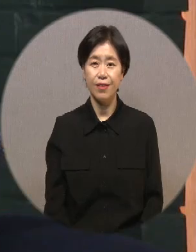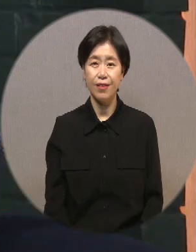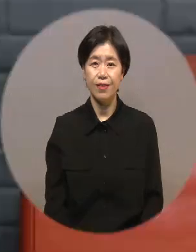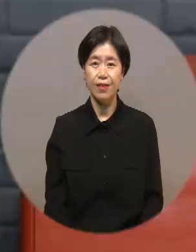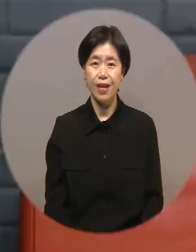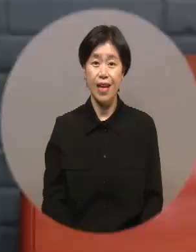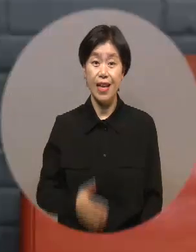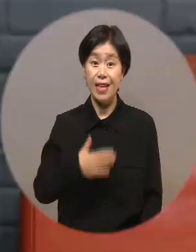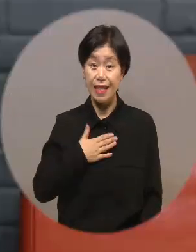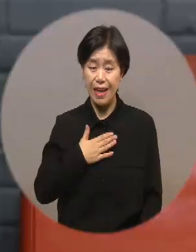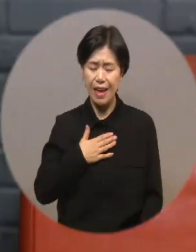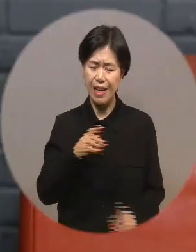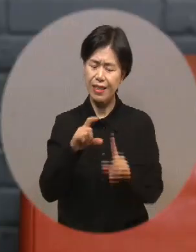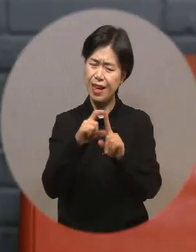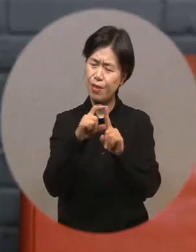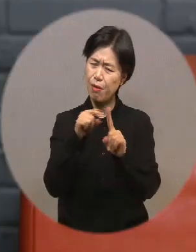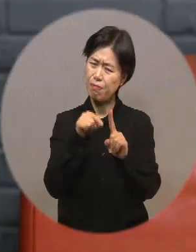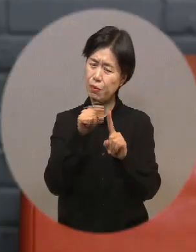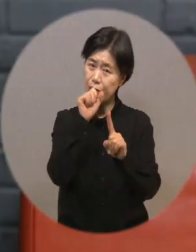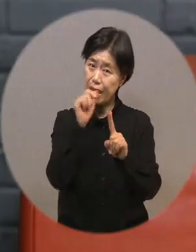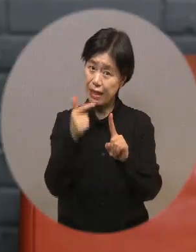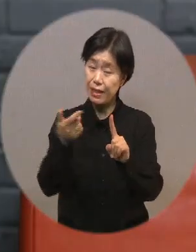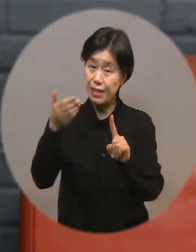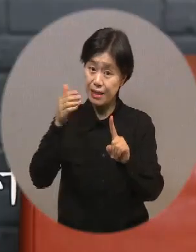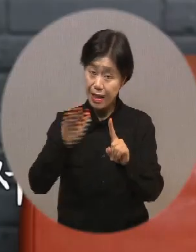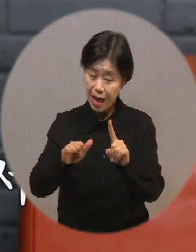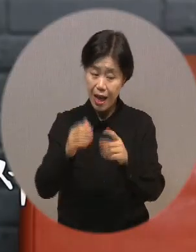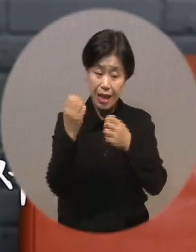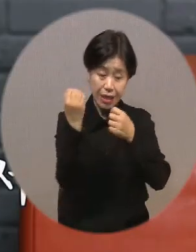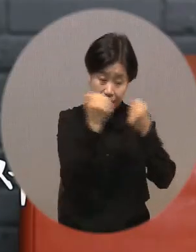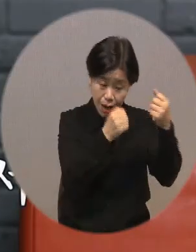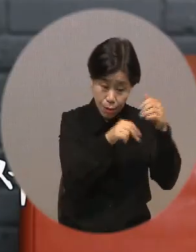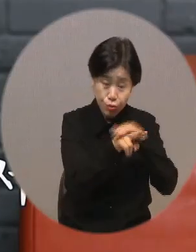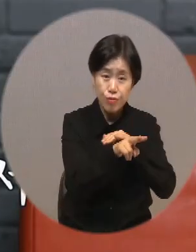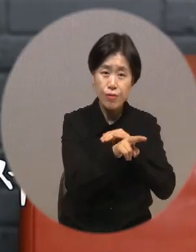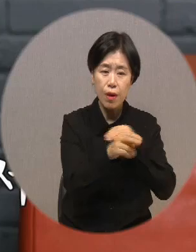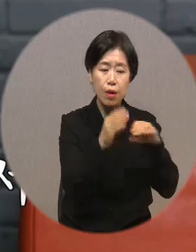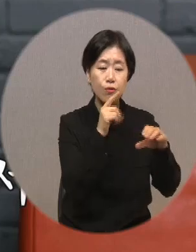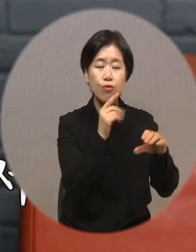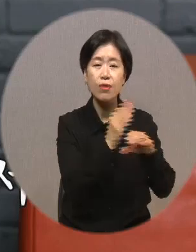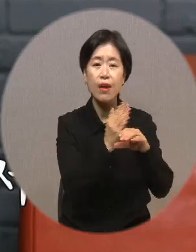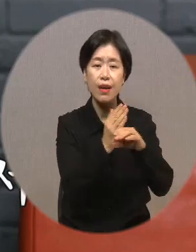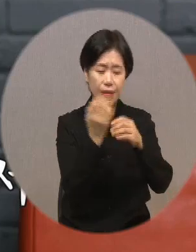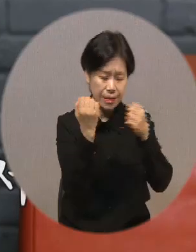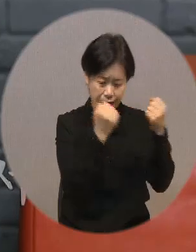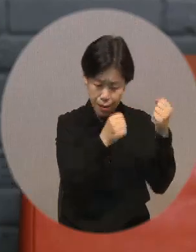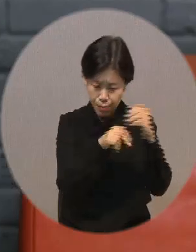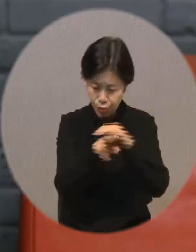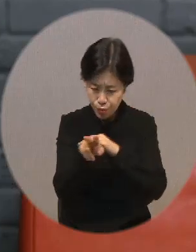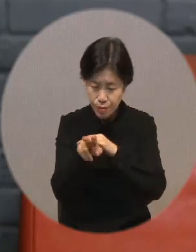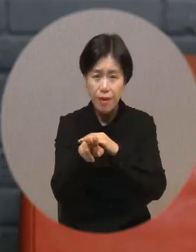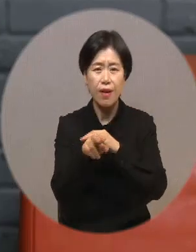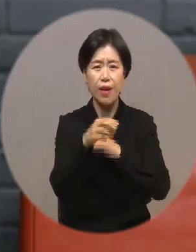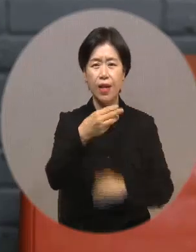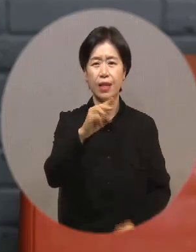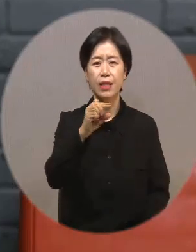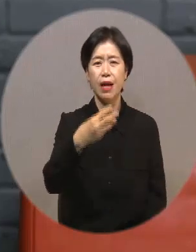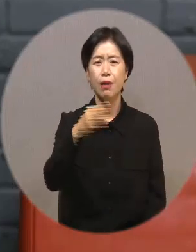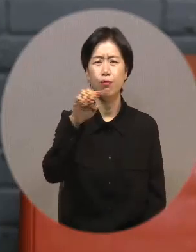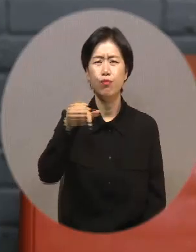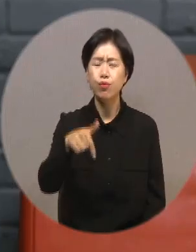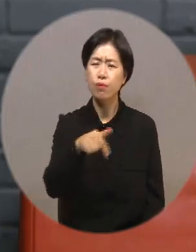제가 잘 안 쓰는 단어인데 탈북자라는 프레임에 딱 갇혀서 그 안에 갇혀서 사람을